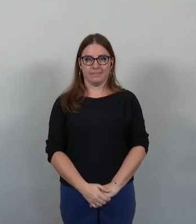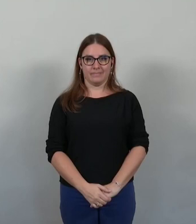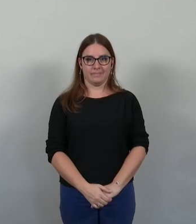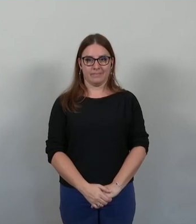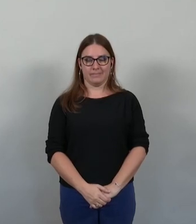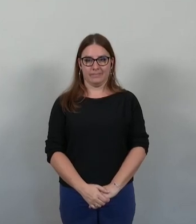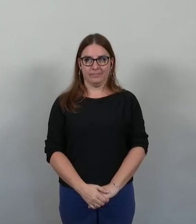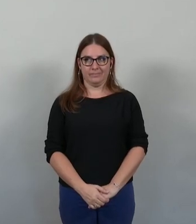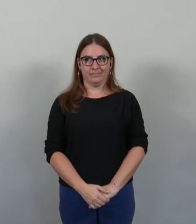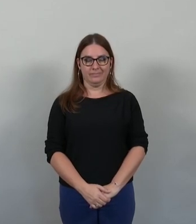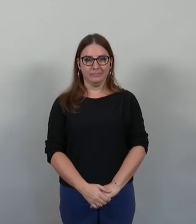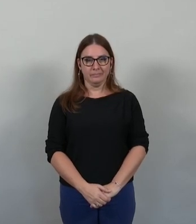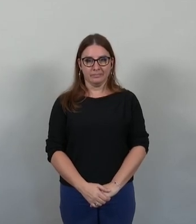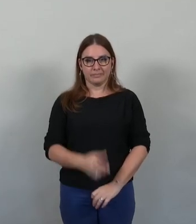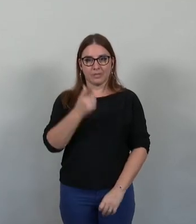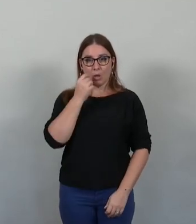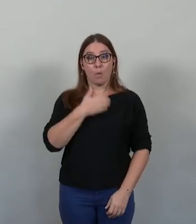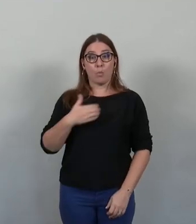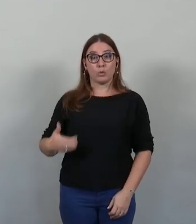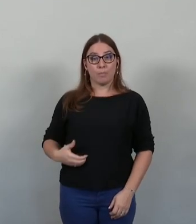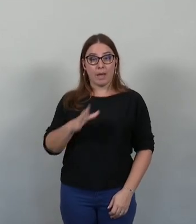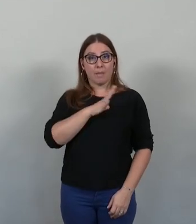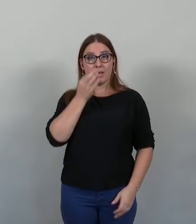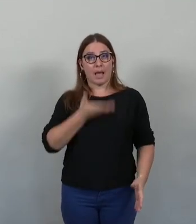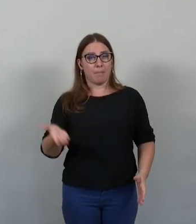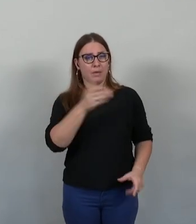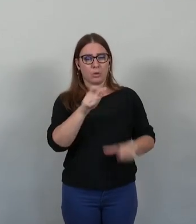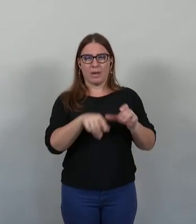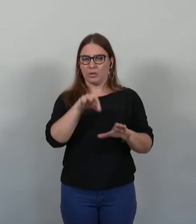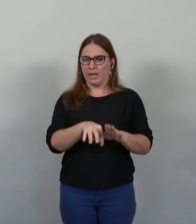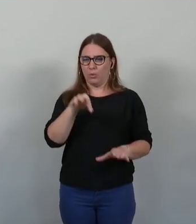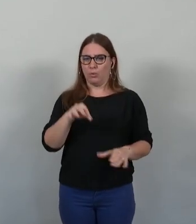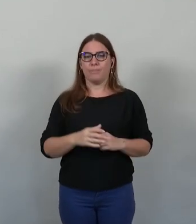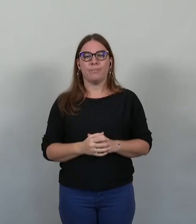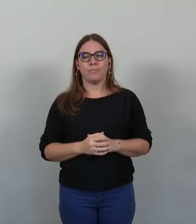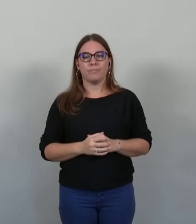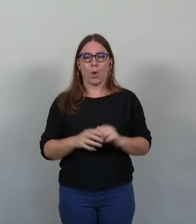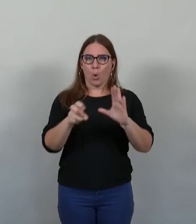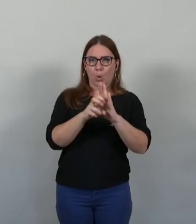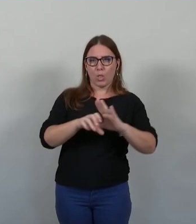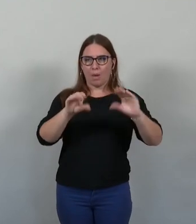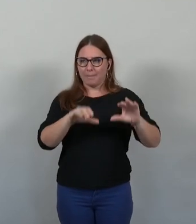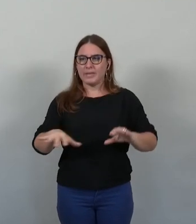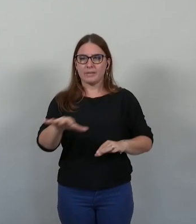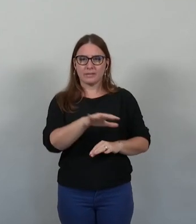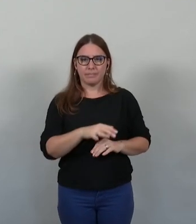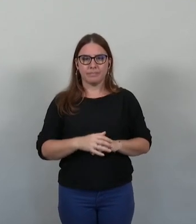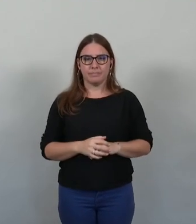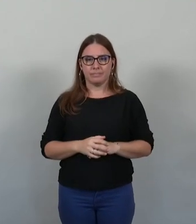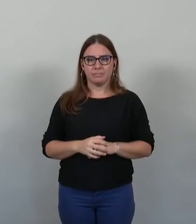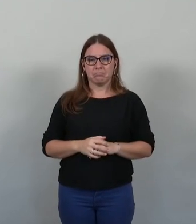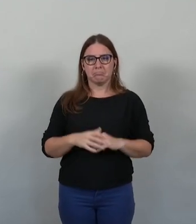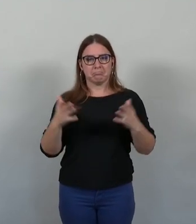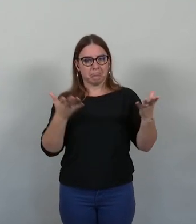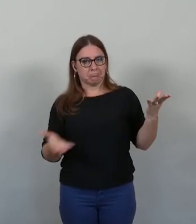présente Monsieur le Maire Mesdames et Messieurs les conseillers municipaux de greneoboise greneobois la pratique cyclable est en